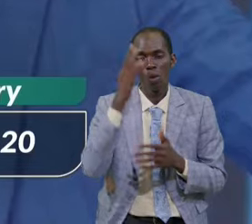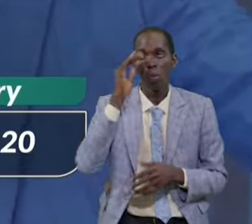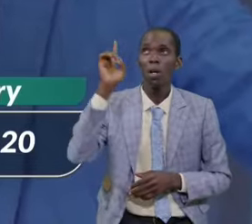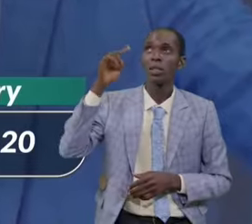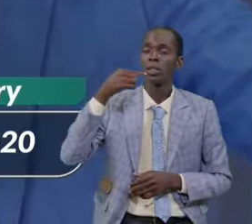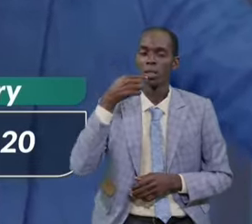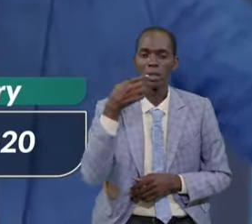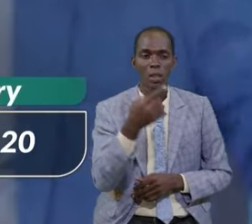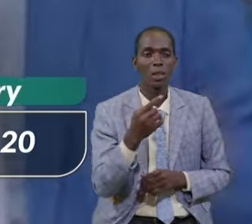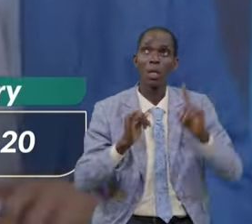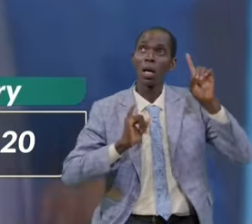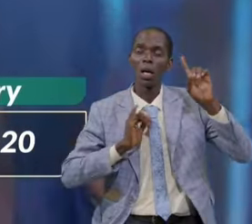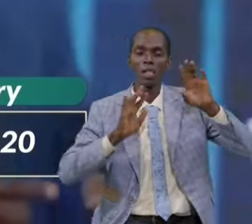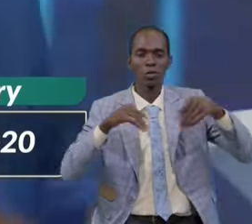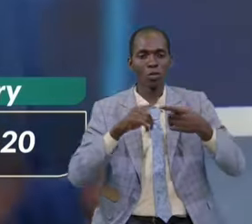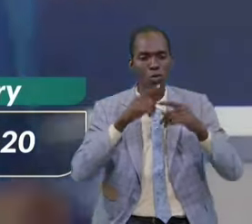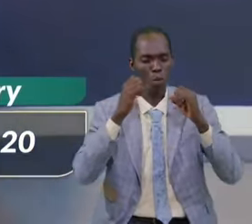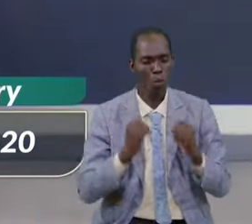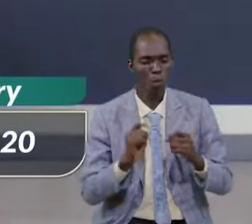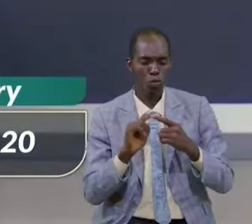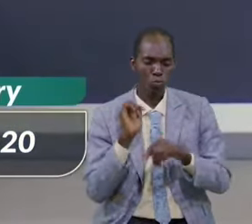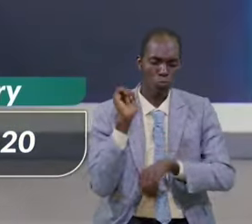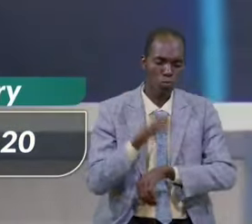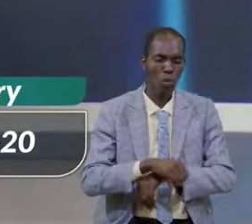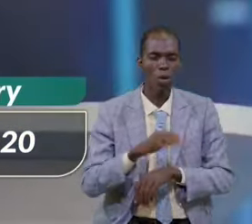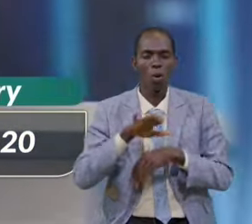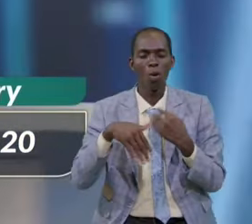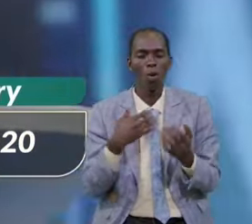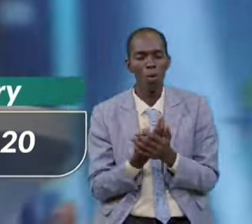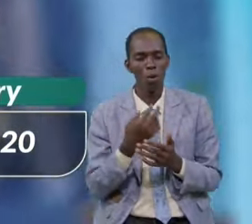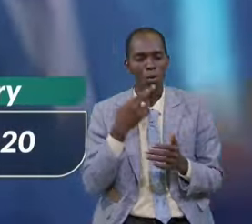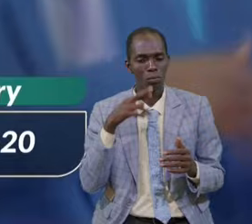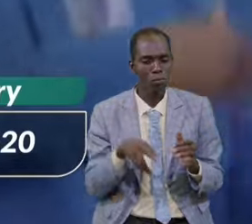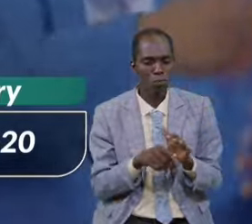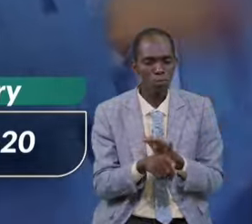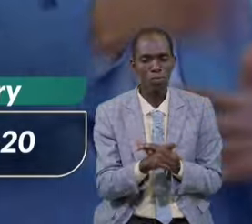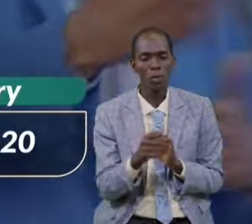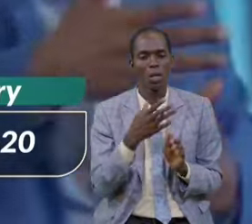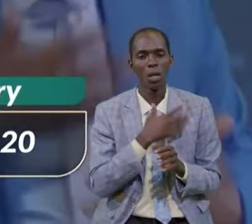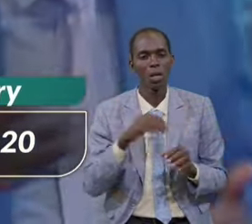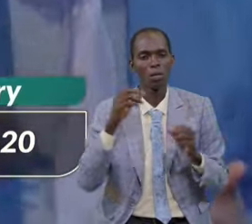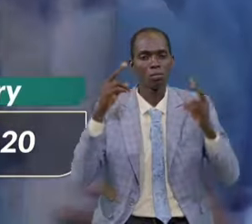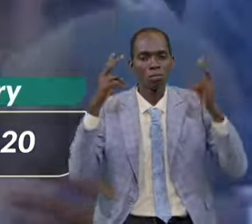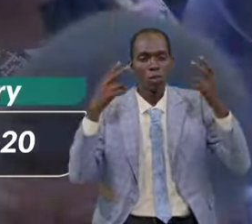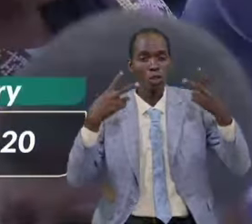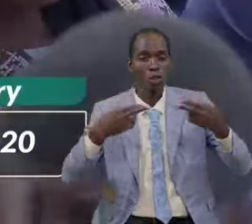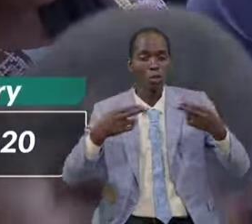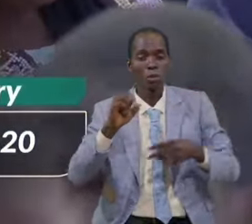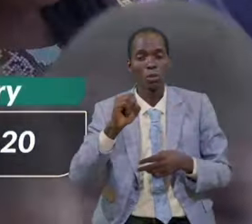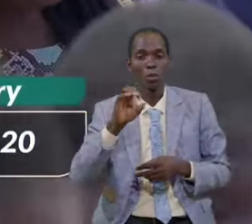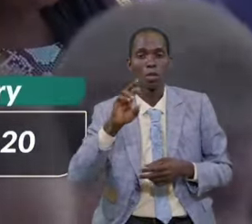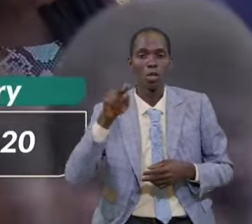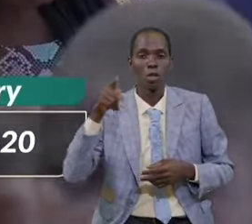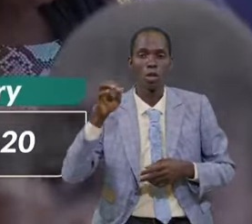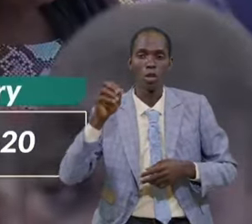pouvoir de marcher sur les serpents et les scorpions et sur toute la puissance de l'ennemi et sur ton chemin